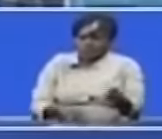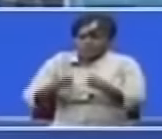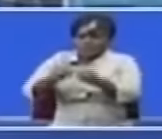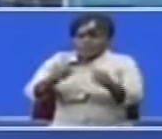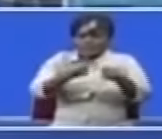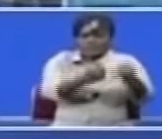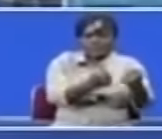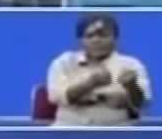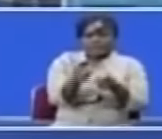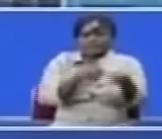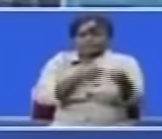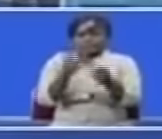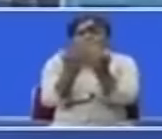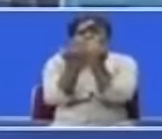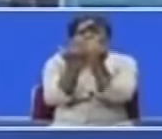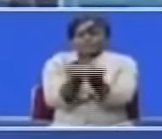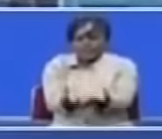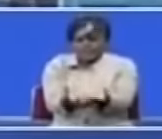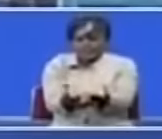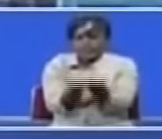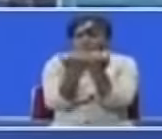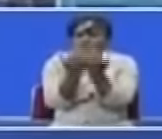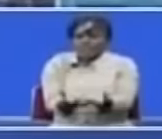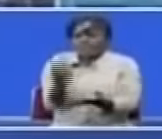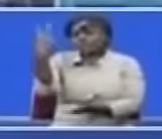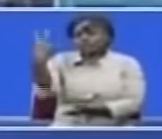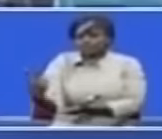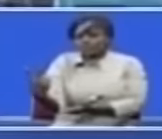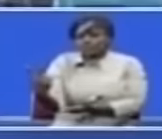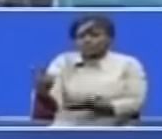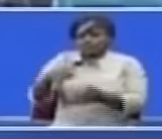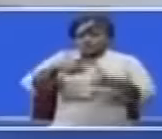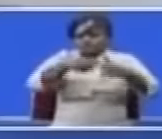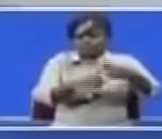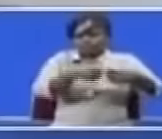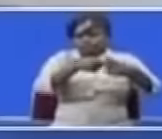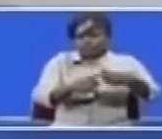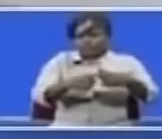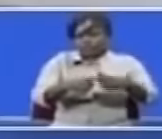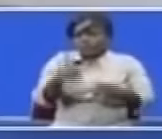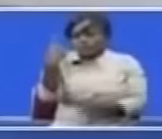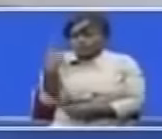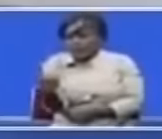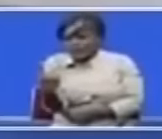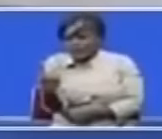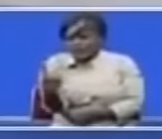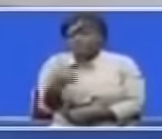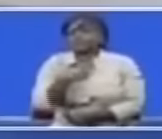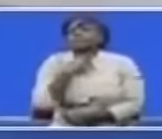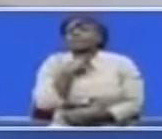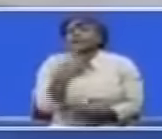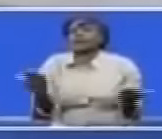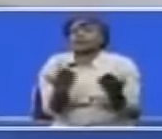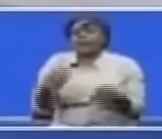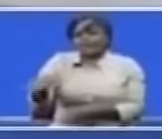hitilafu katika usafiri za feri, hivi kwamba feri mbili zinafanyiwa ukarabati, feri moja ikiwa imekwama katika